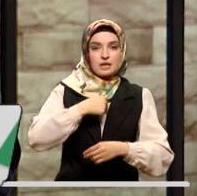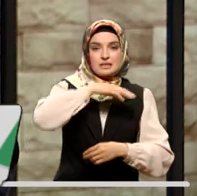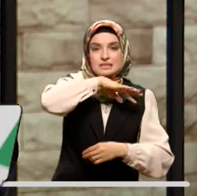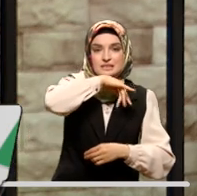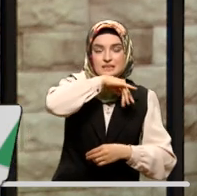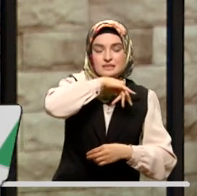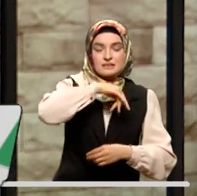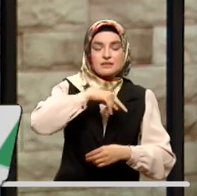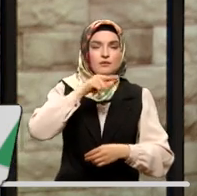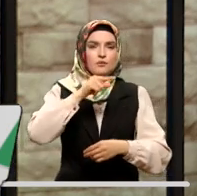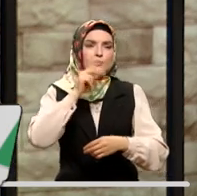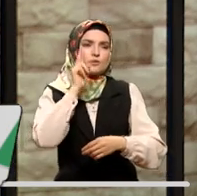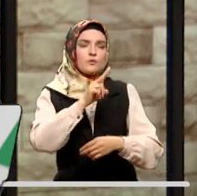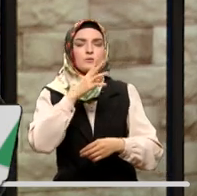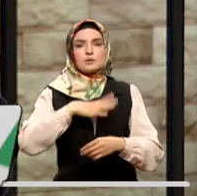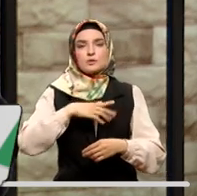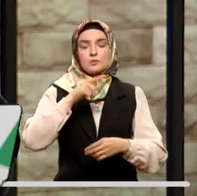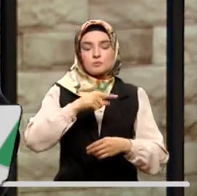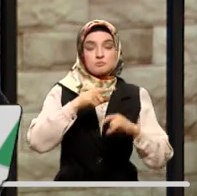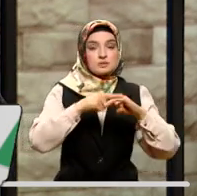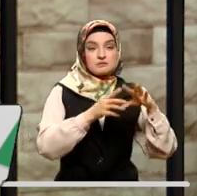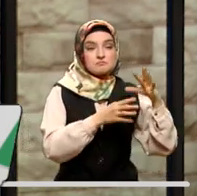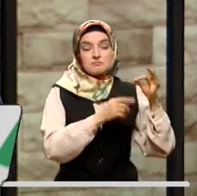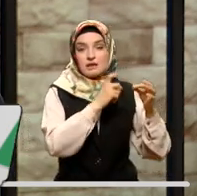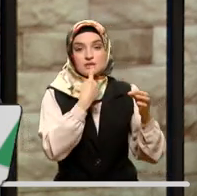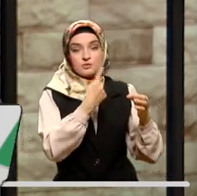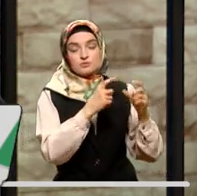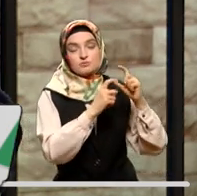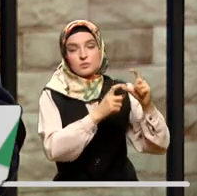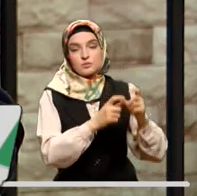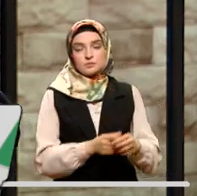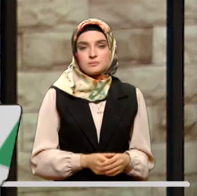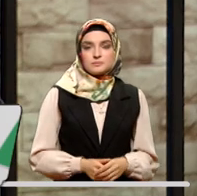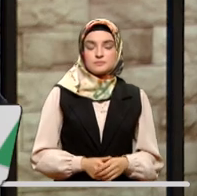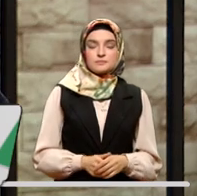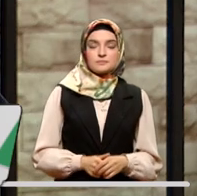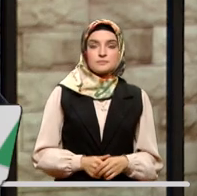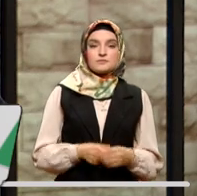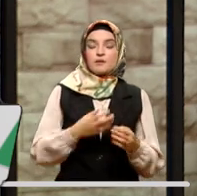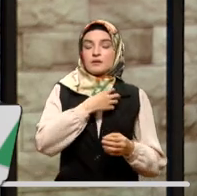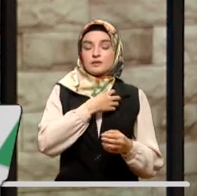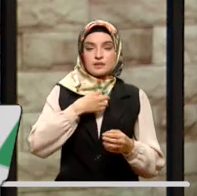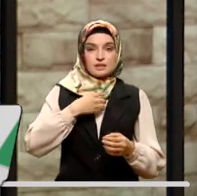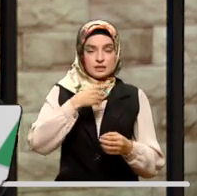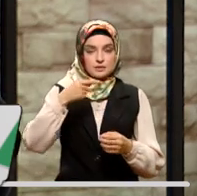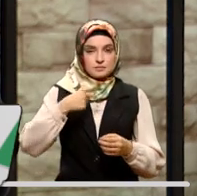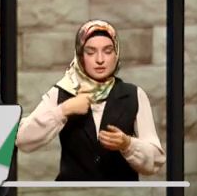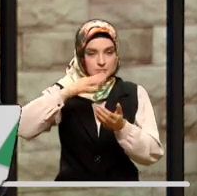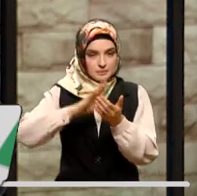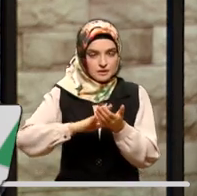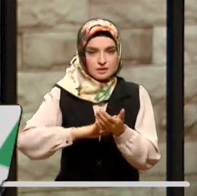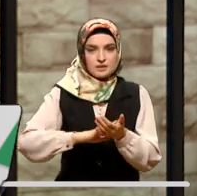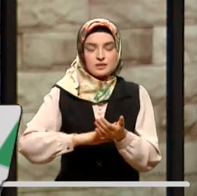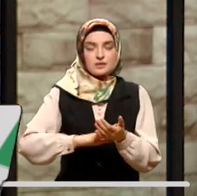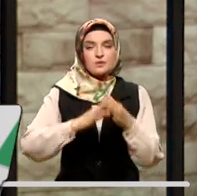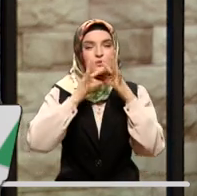olarak görmek istiyorum. Evet. Ya bu Hızır mıdır diye soruyorum. aslında annem bize bereketin,